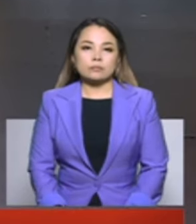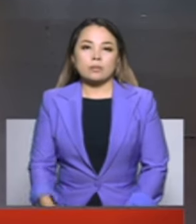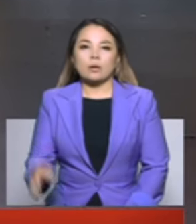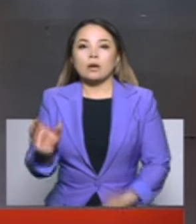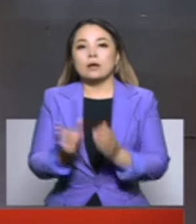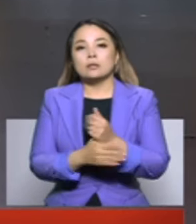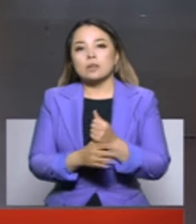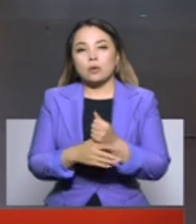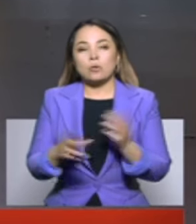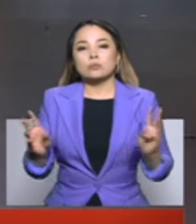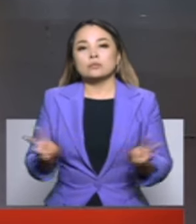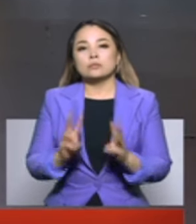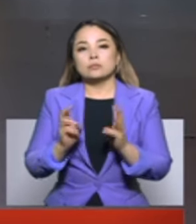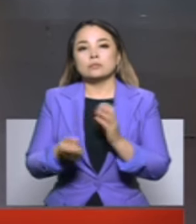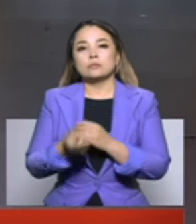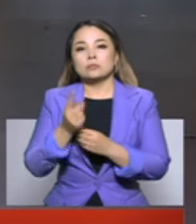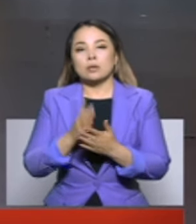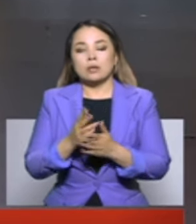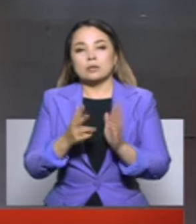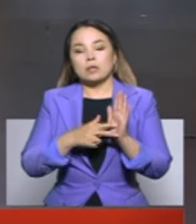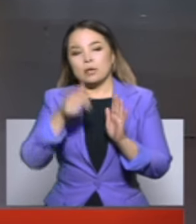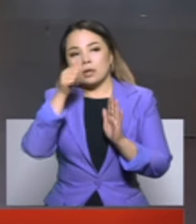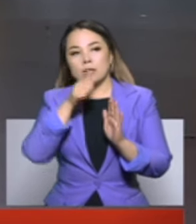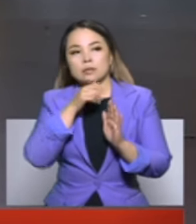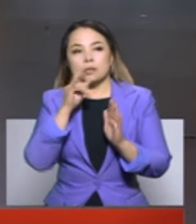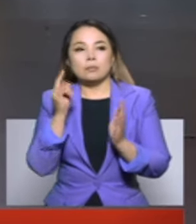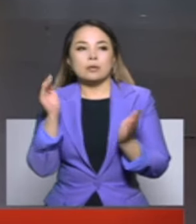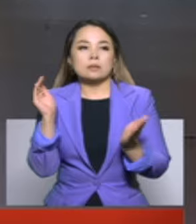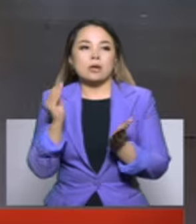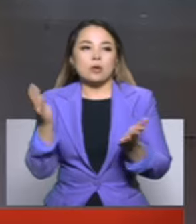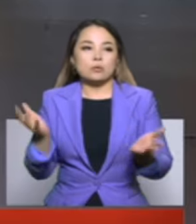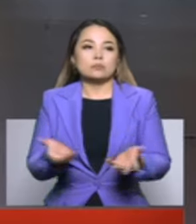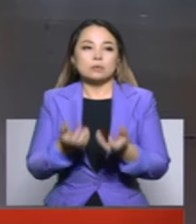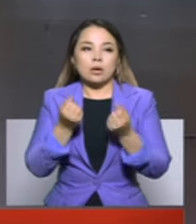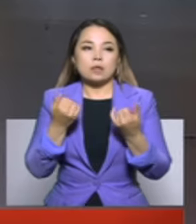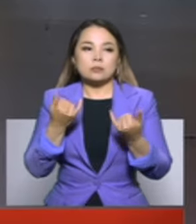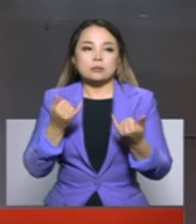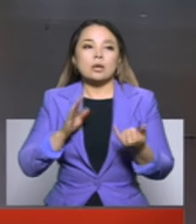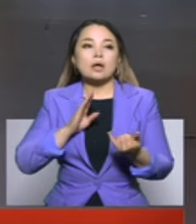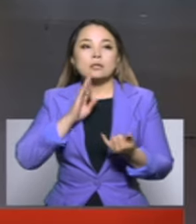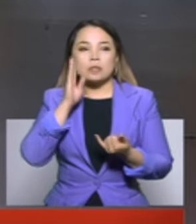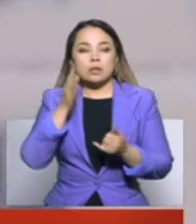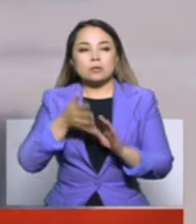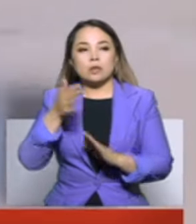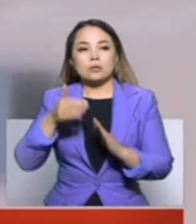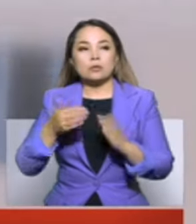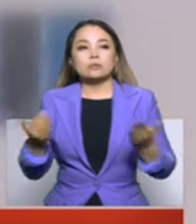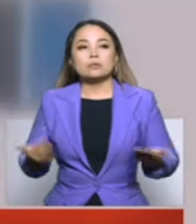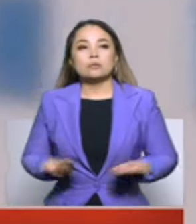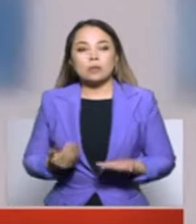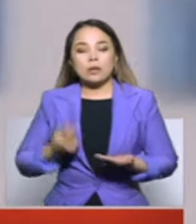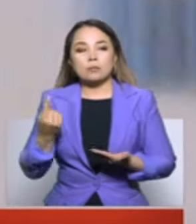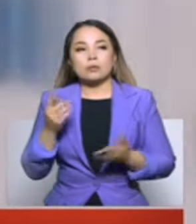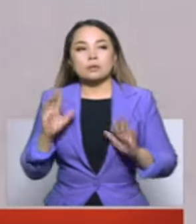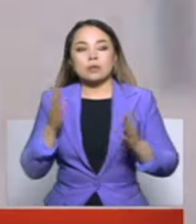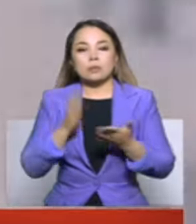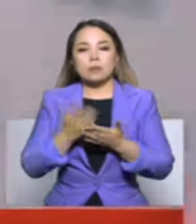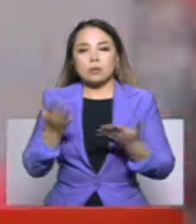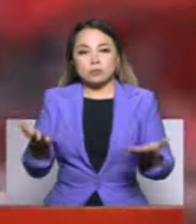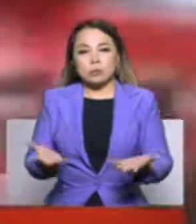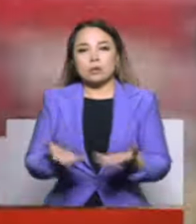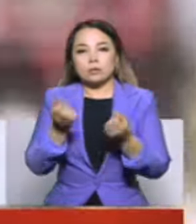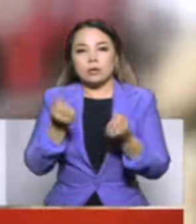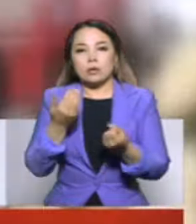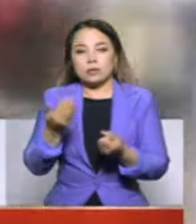Ал Атырауда өрт шыққан үйден 8 айлық сәби құтқарылды. Оқиға бүгін таңертең көп қабатты тұрғын үйлердің бірінде болды.